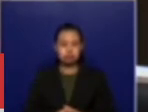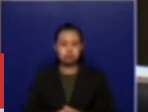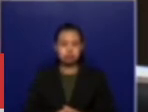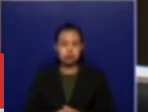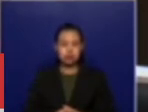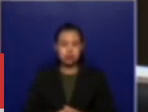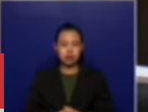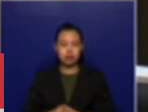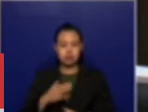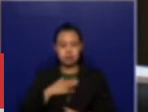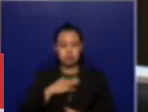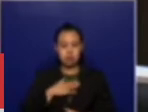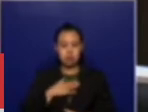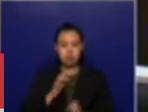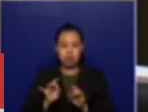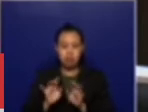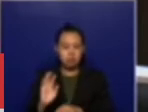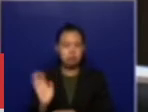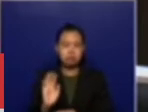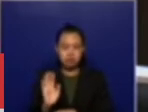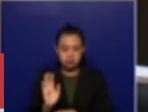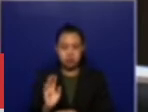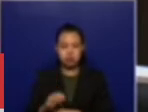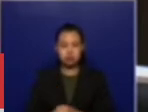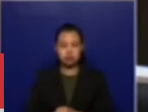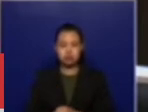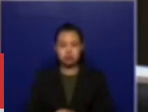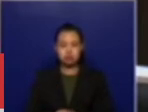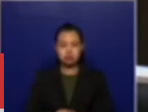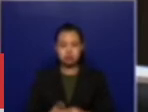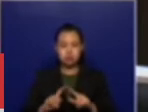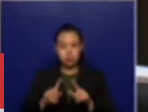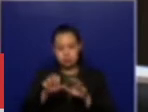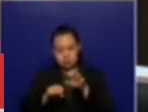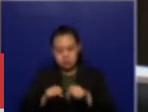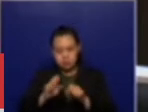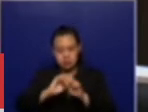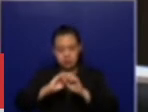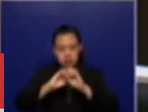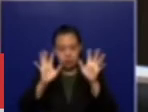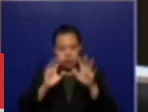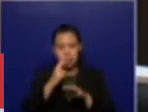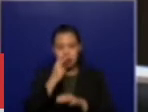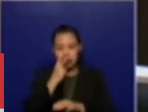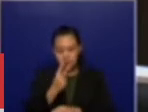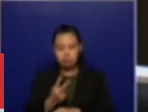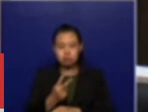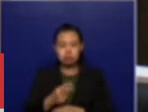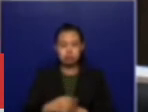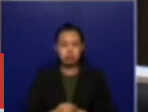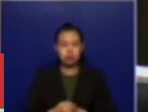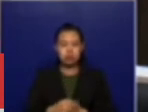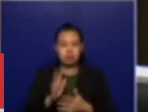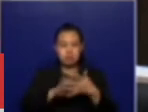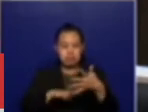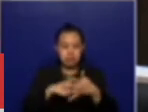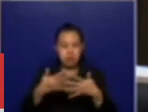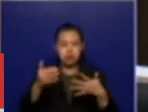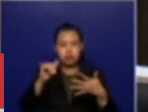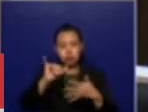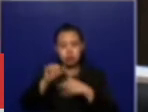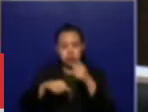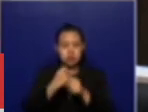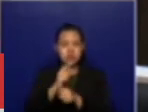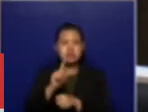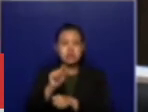นะครับหลักฐานเชิงประจักษ์ก็คือยุทธศาสตร์20ปีครับที่ท่านนายกกำหนด